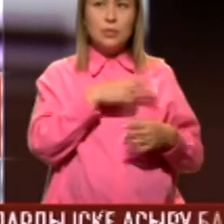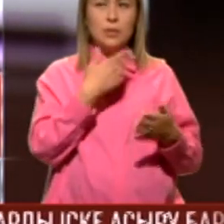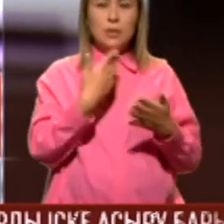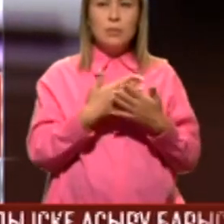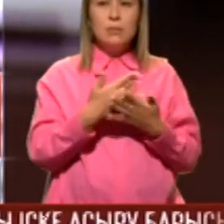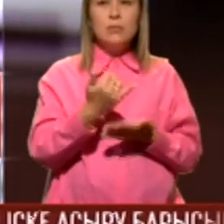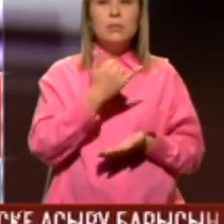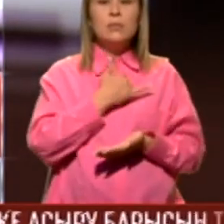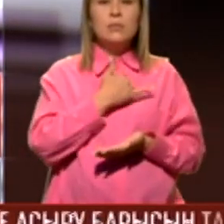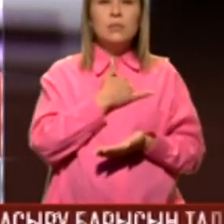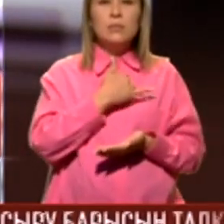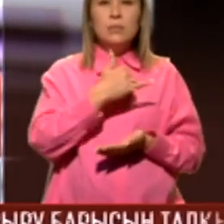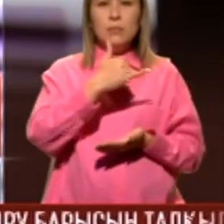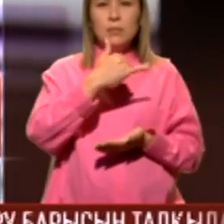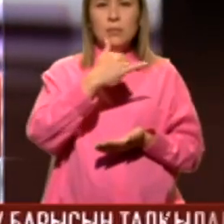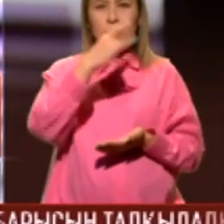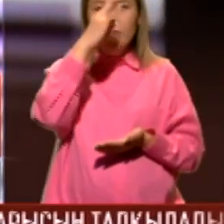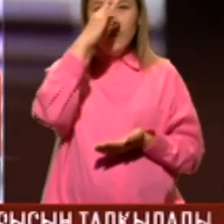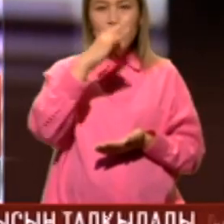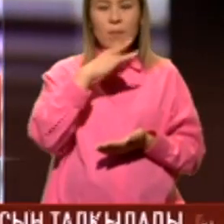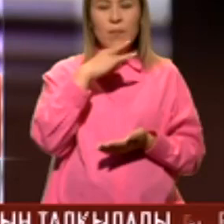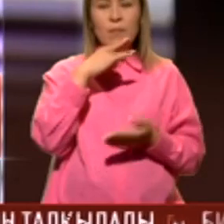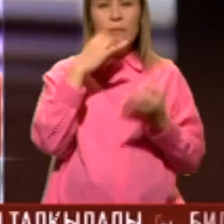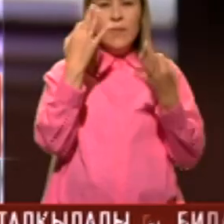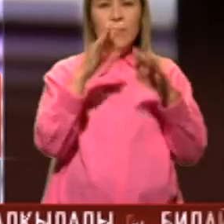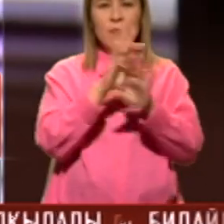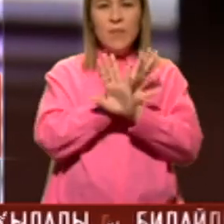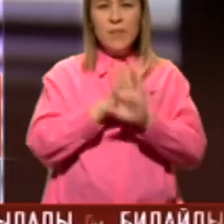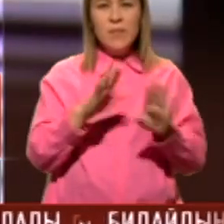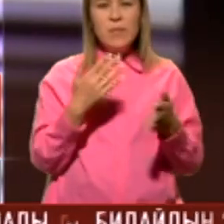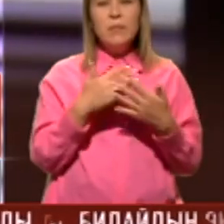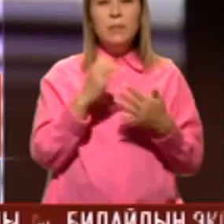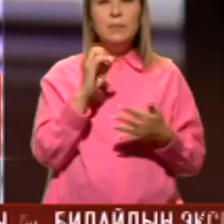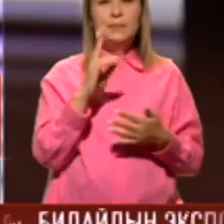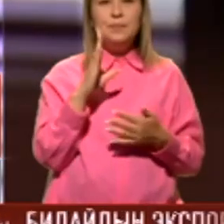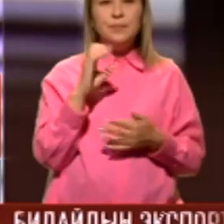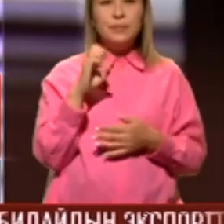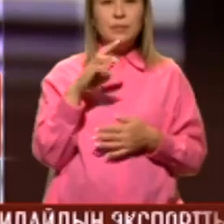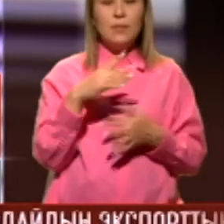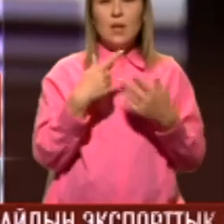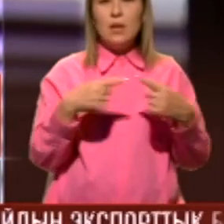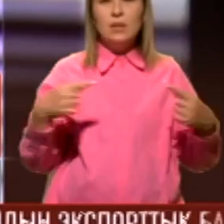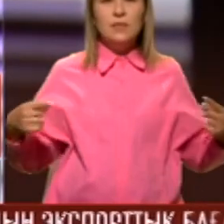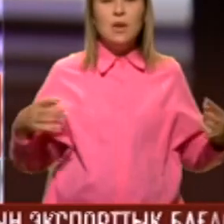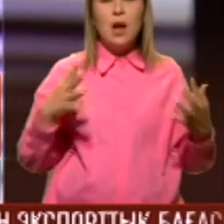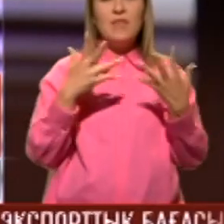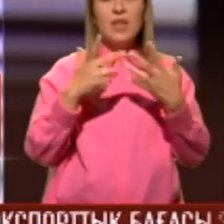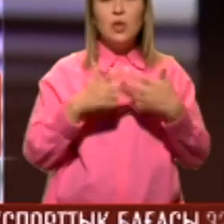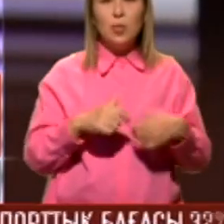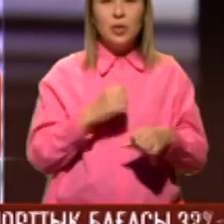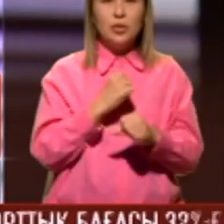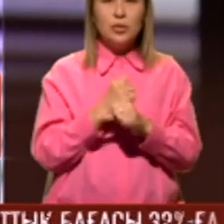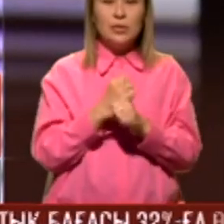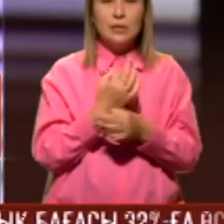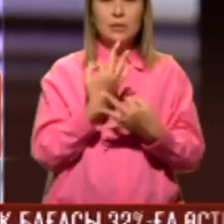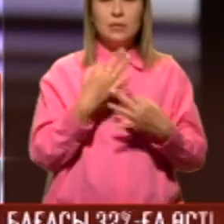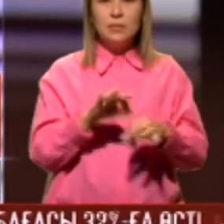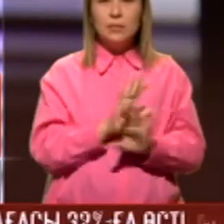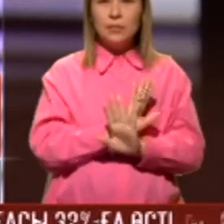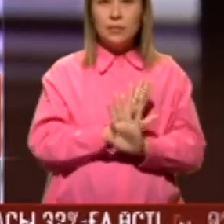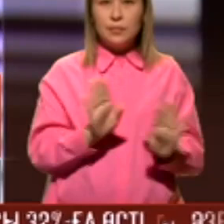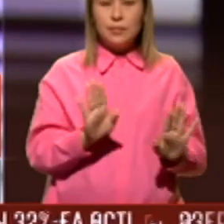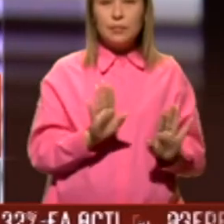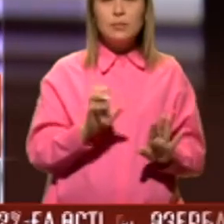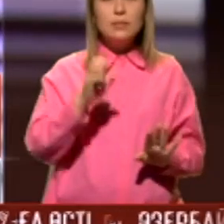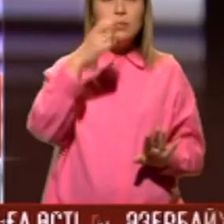мысалы Қазақстан анклавқа жол бермеген мемлекет, және ел ішінде түрлі автономиялардың құрылуына жол бермеген мемлекет. Ал